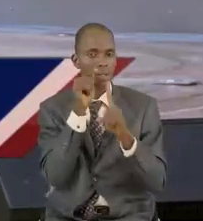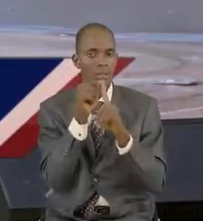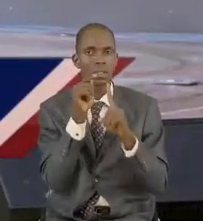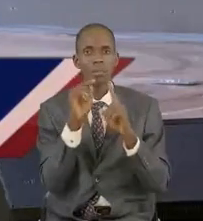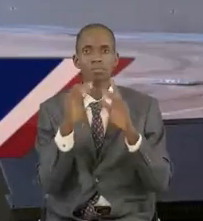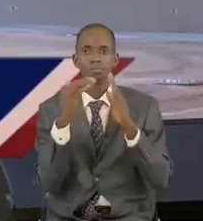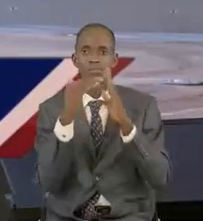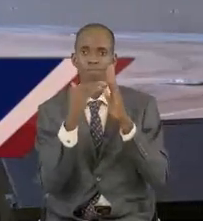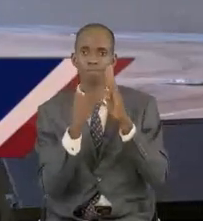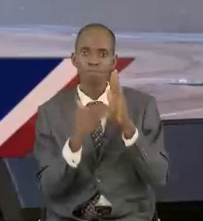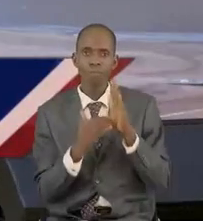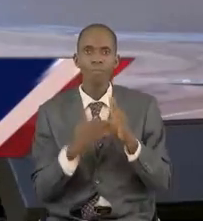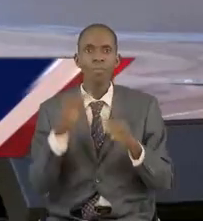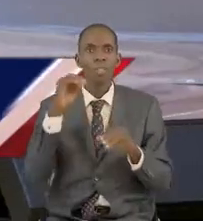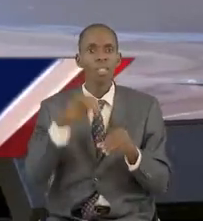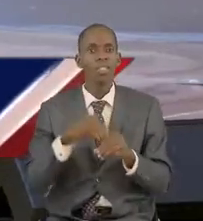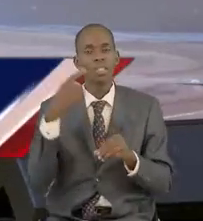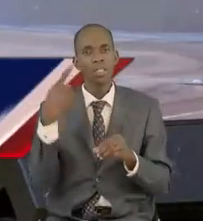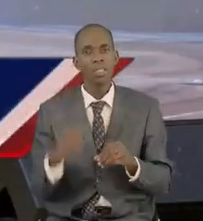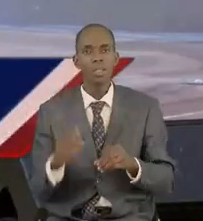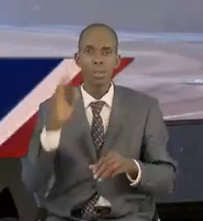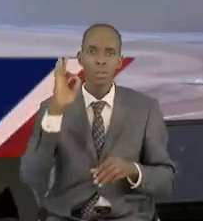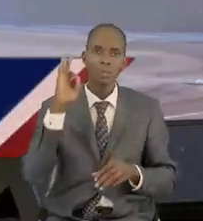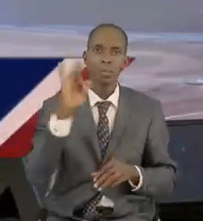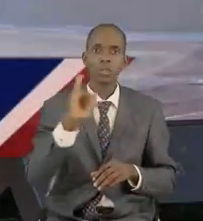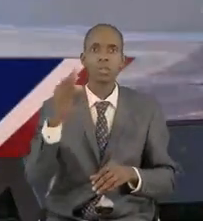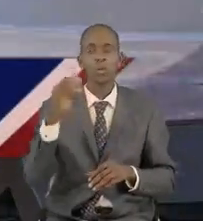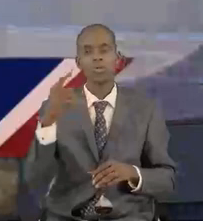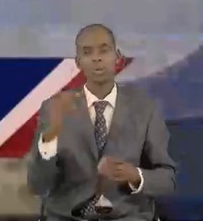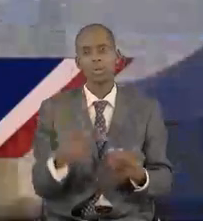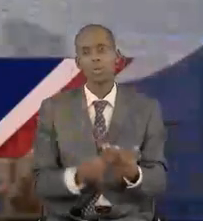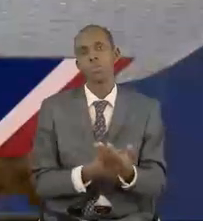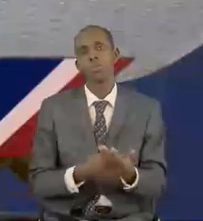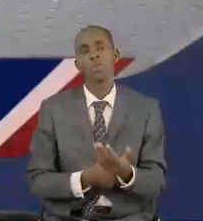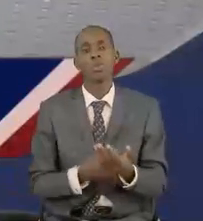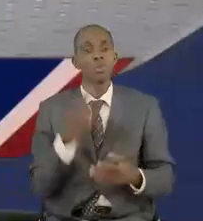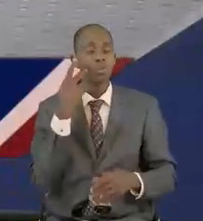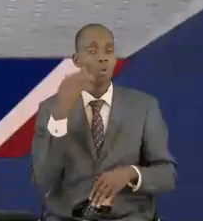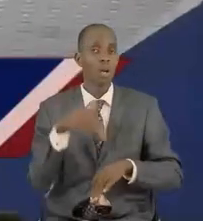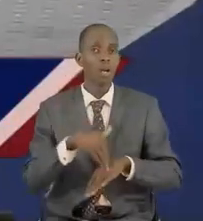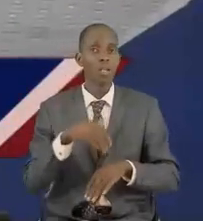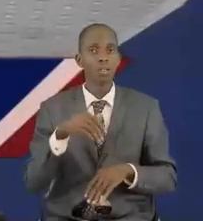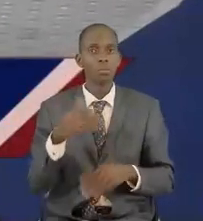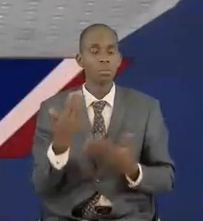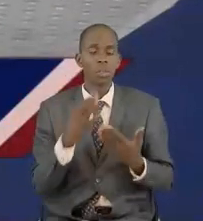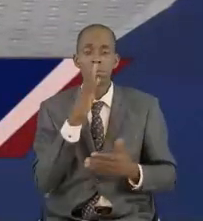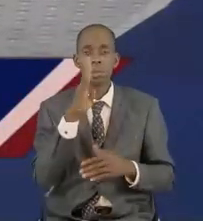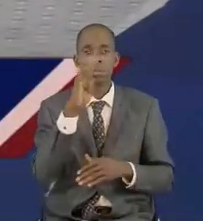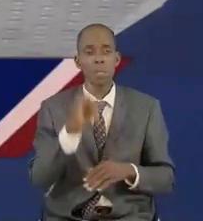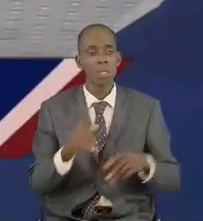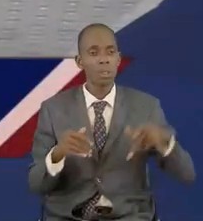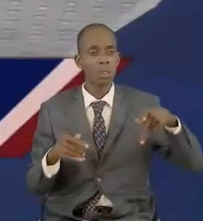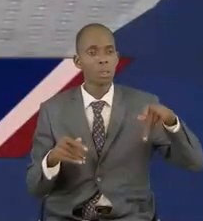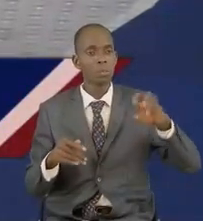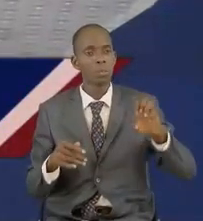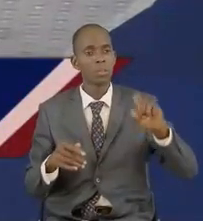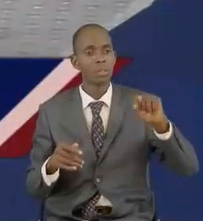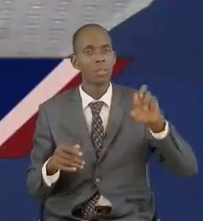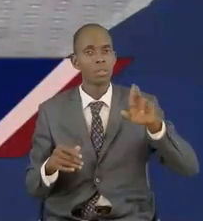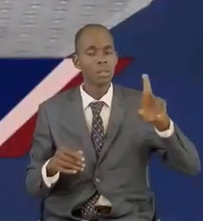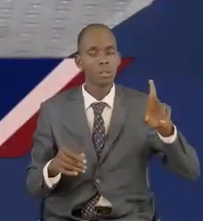le contenu précis dans la précarcation de l'Évangile le contenu réel que